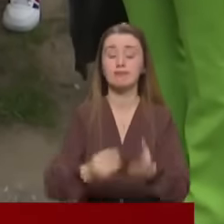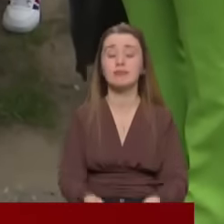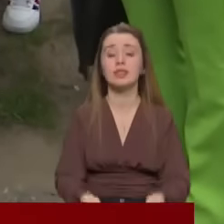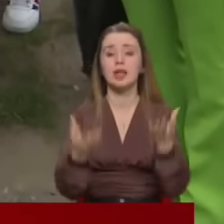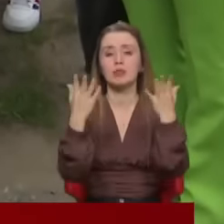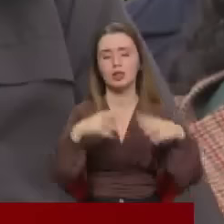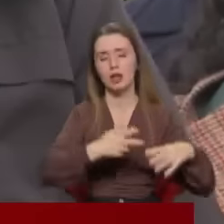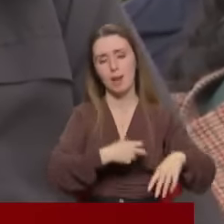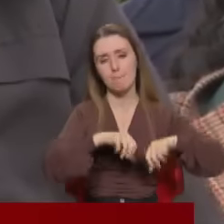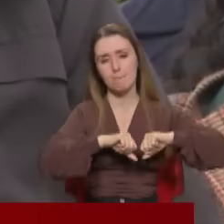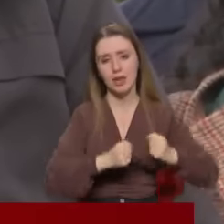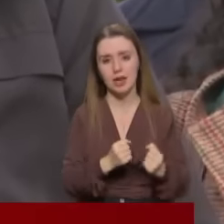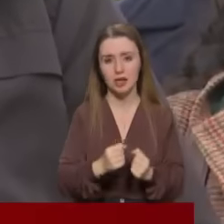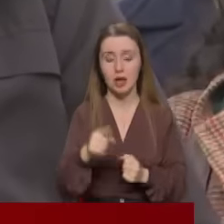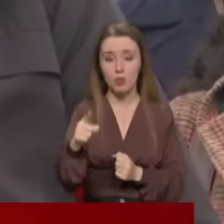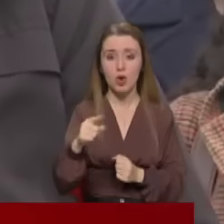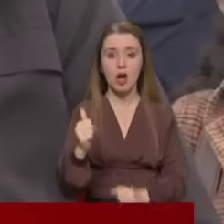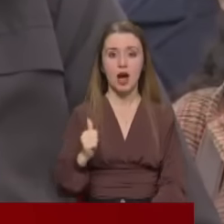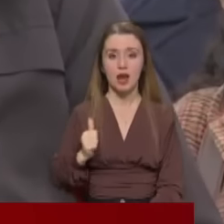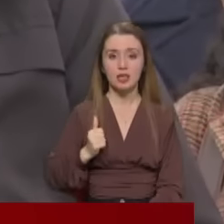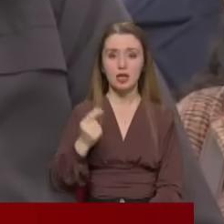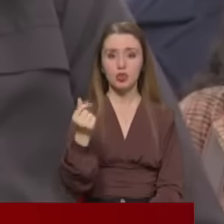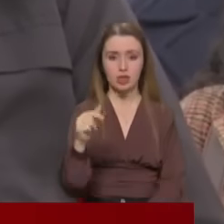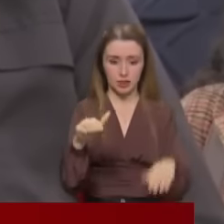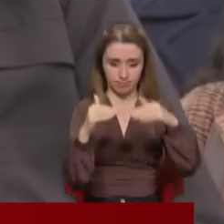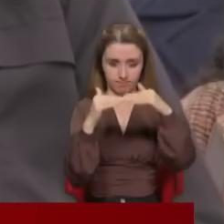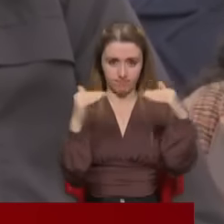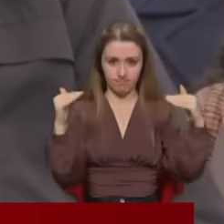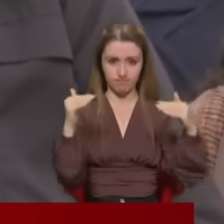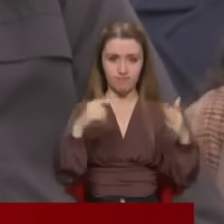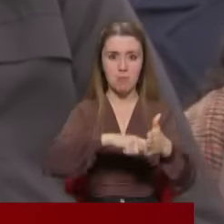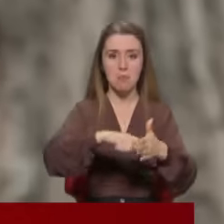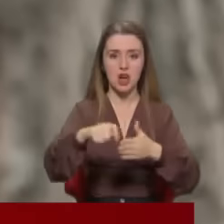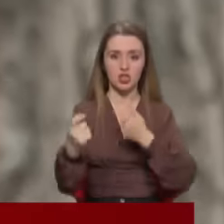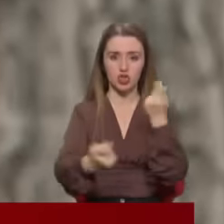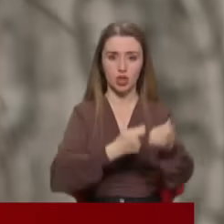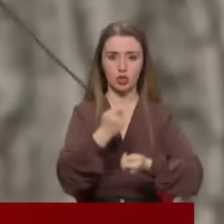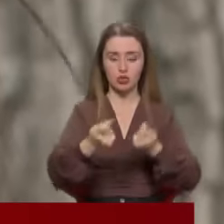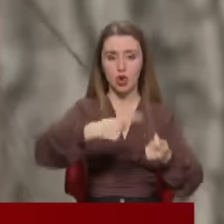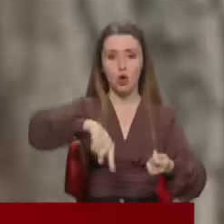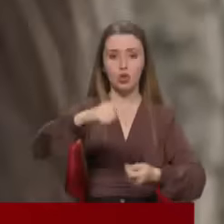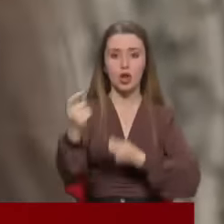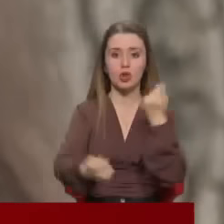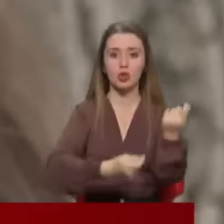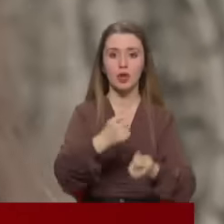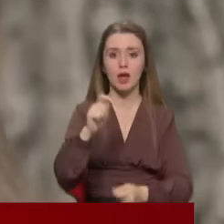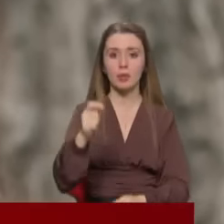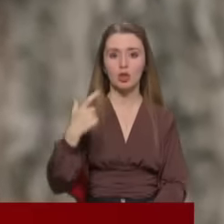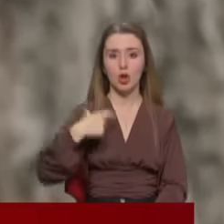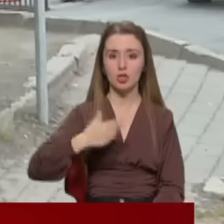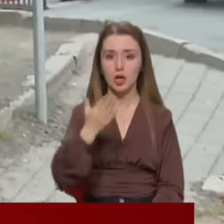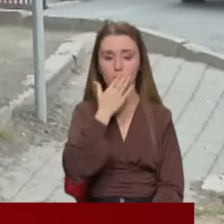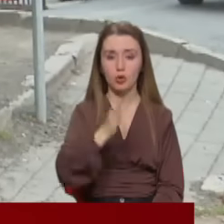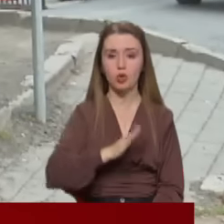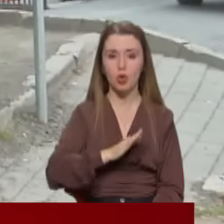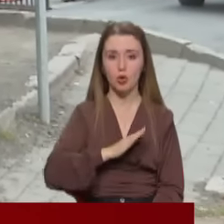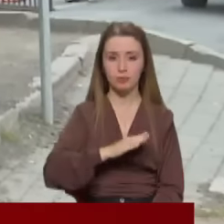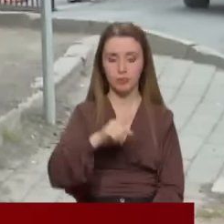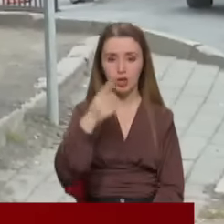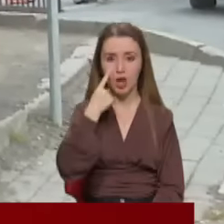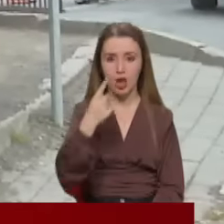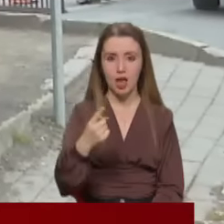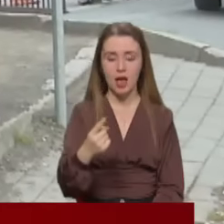çok incitiyor. Birçoğu asgari ücret düzeyinde maaşlarla çalıştırılıyor. Onlar görev yaptıkları özel okuldan nefes